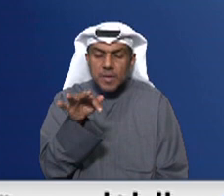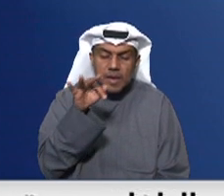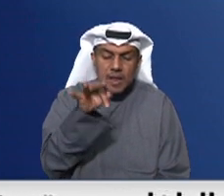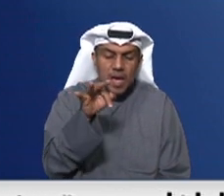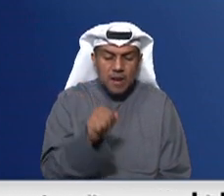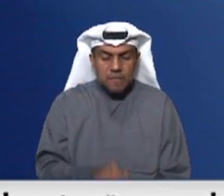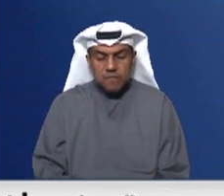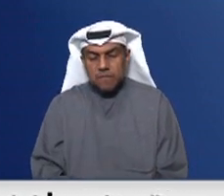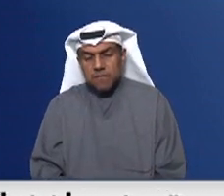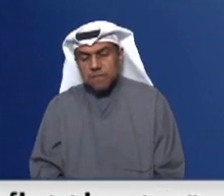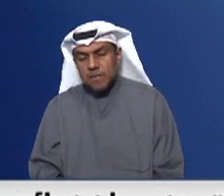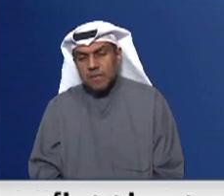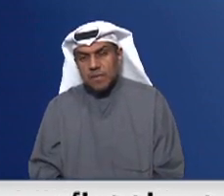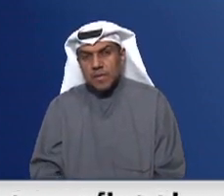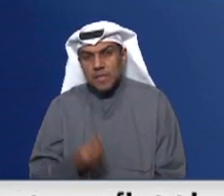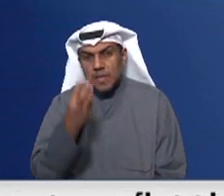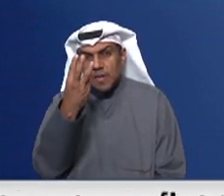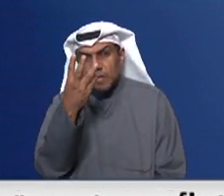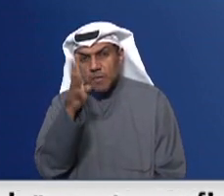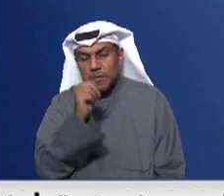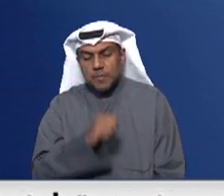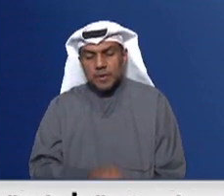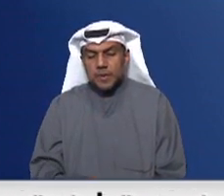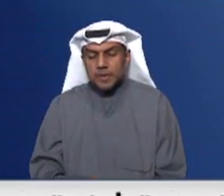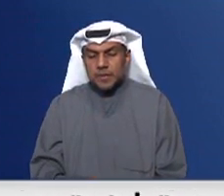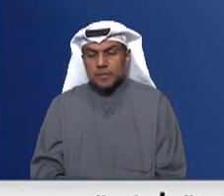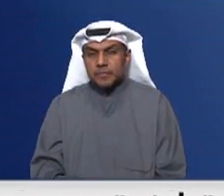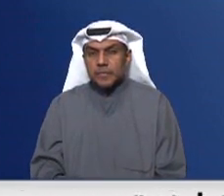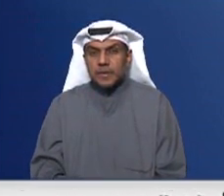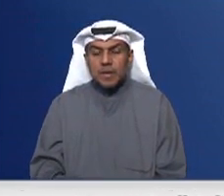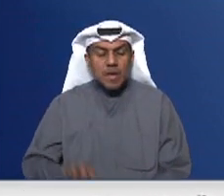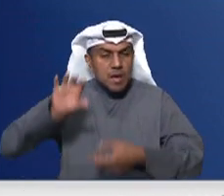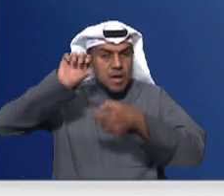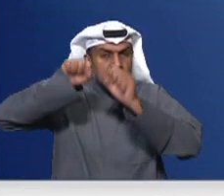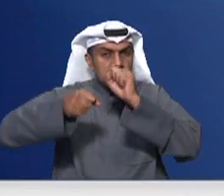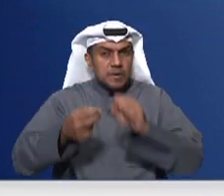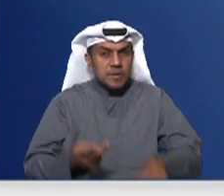43,370 متعلم ومتعلمة. بلغ عدد طلبة القسم العلمي